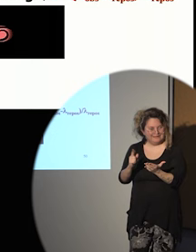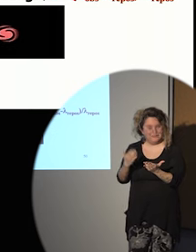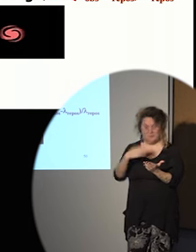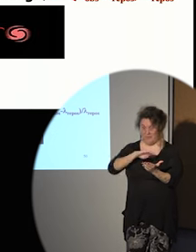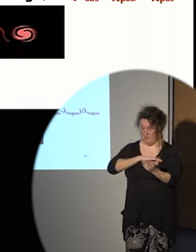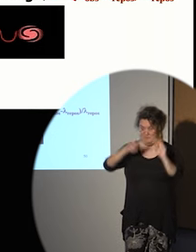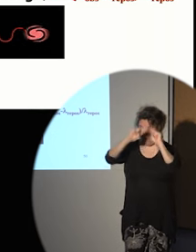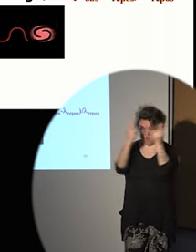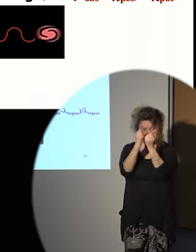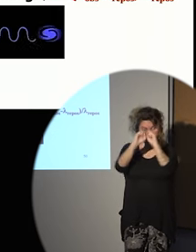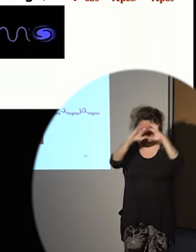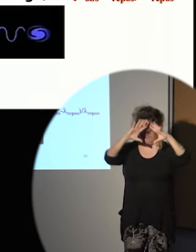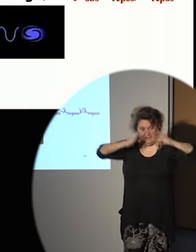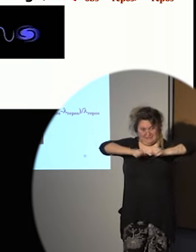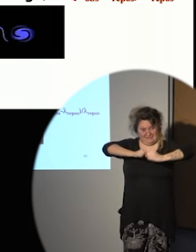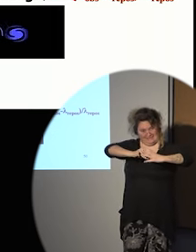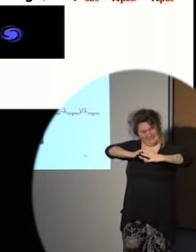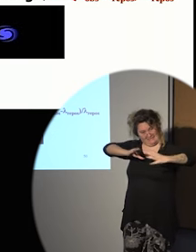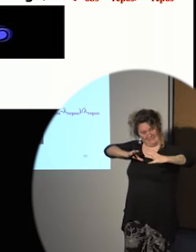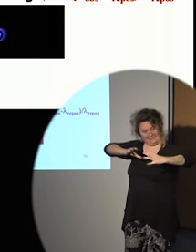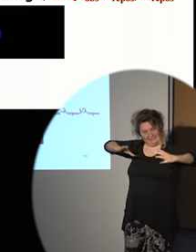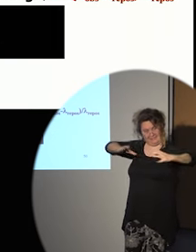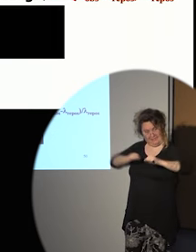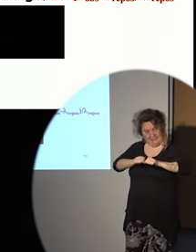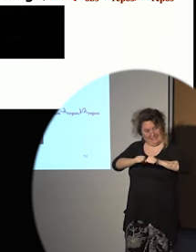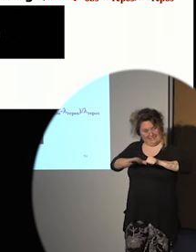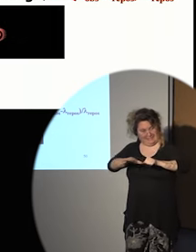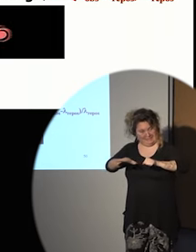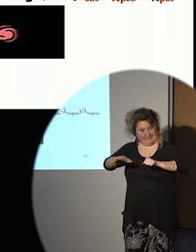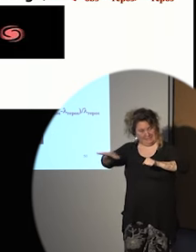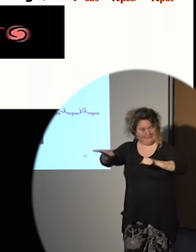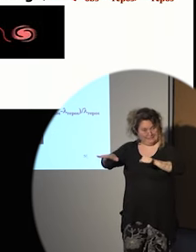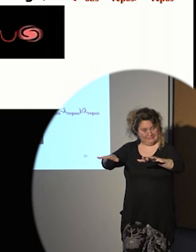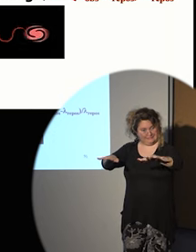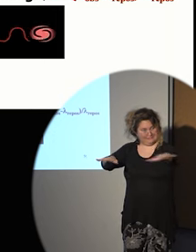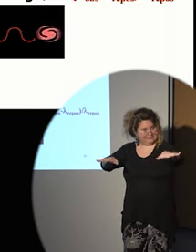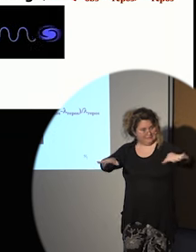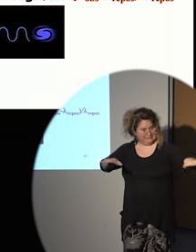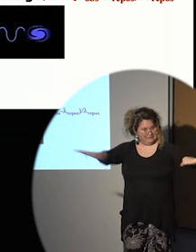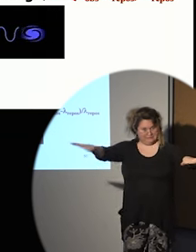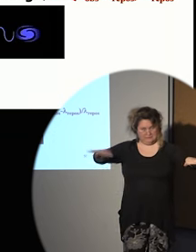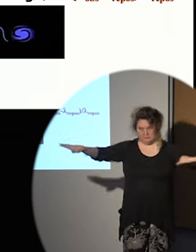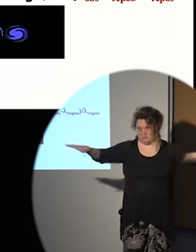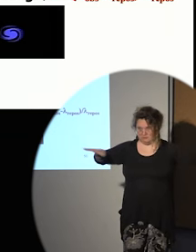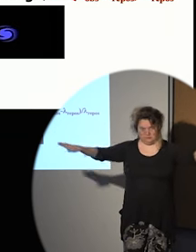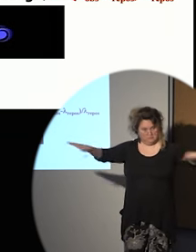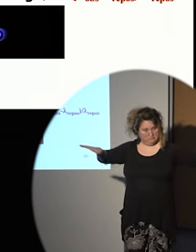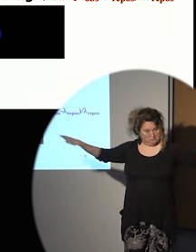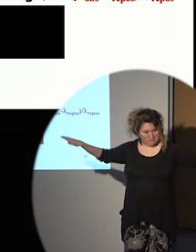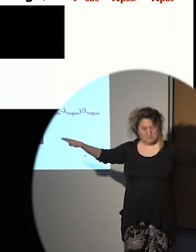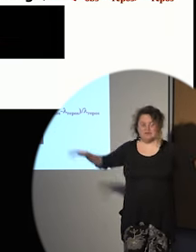réellement en expansion, c'est-à-dire que les 200 milliards de galaxies dont est constitué l'univers,